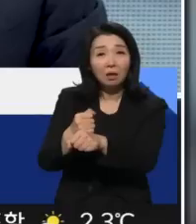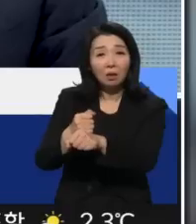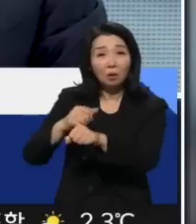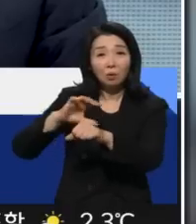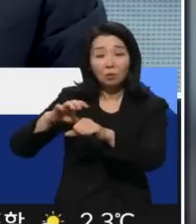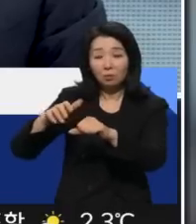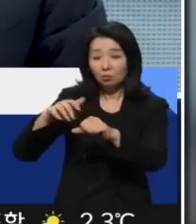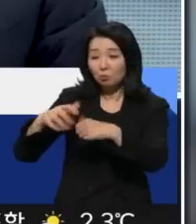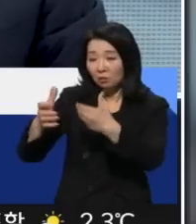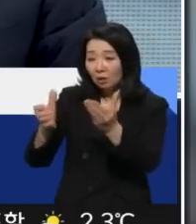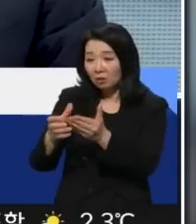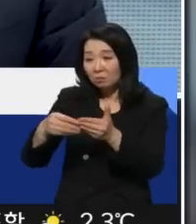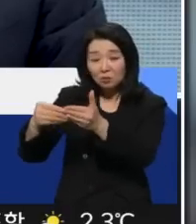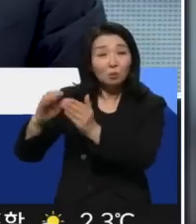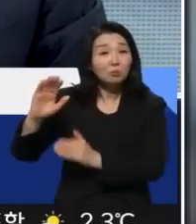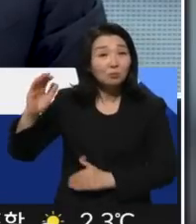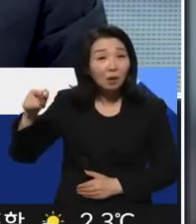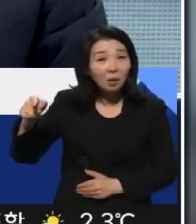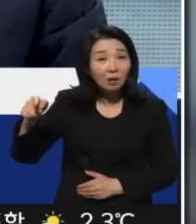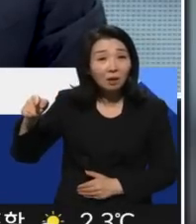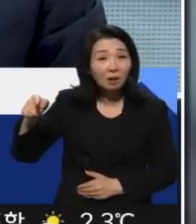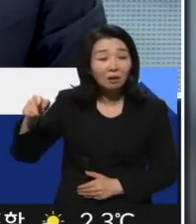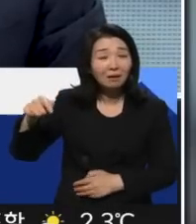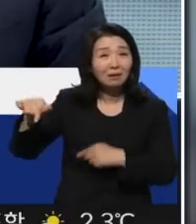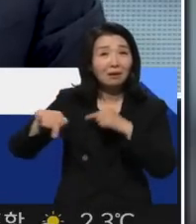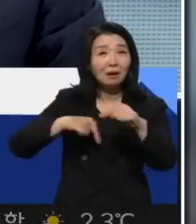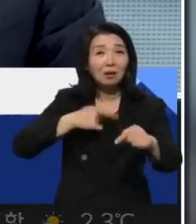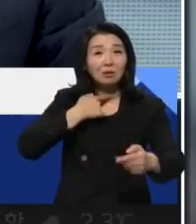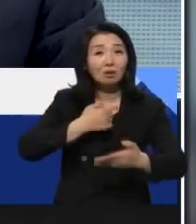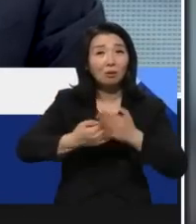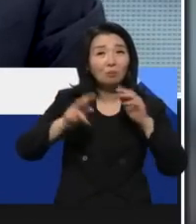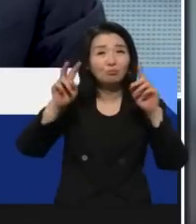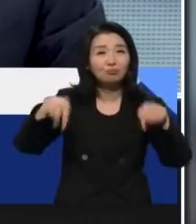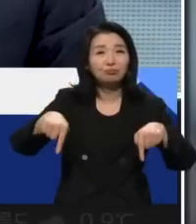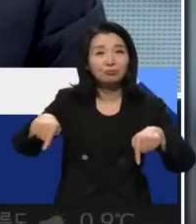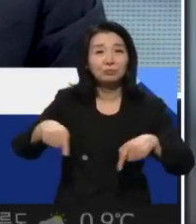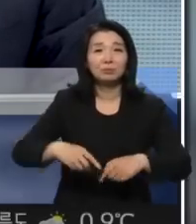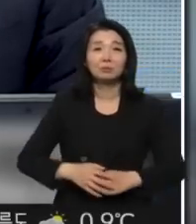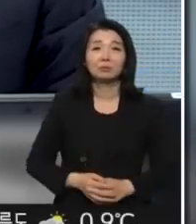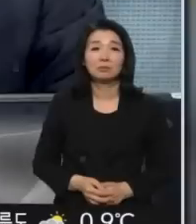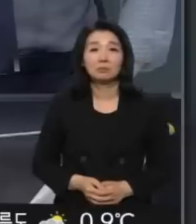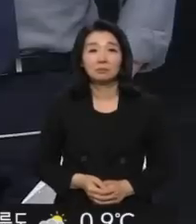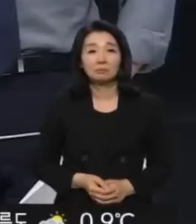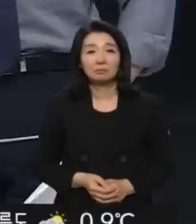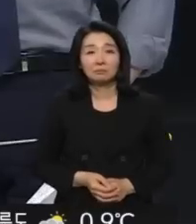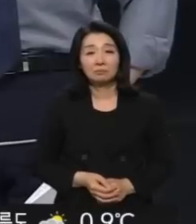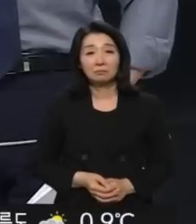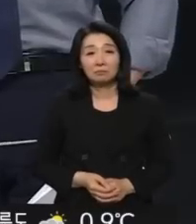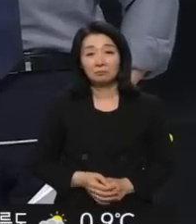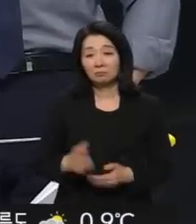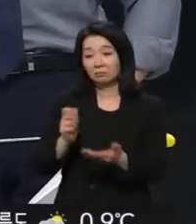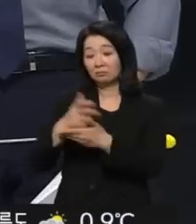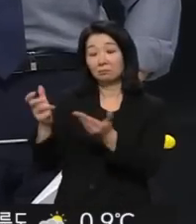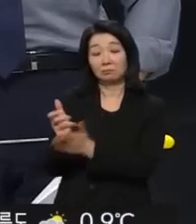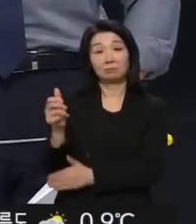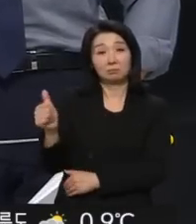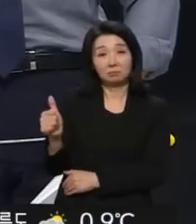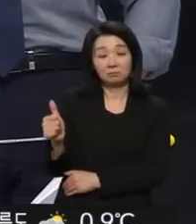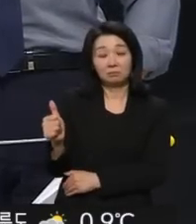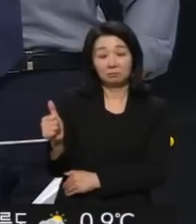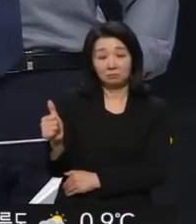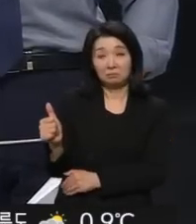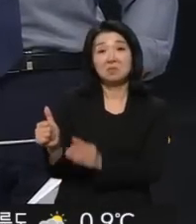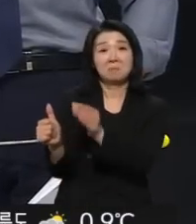네. 그러기에는 정치 경험이 좀 작지 않나. 한 장관이 당